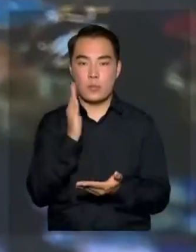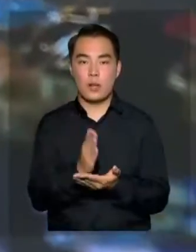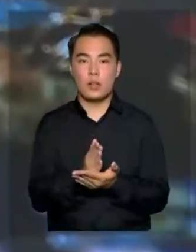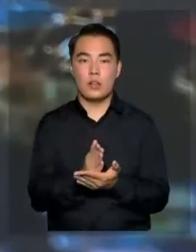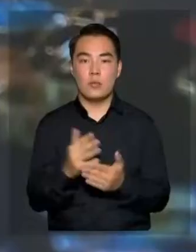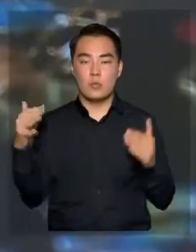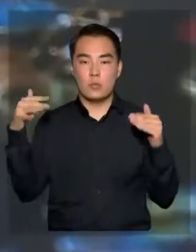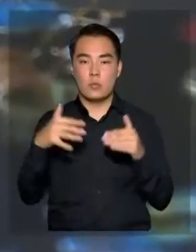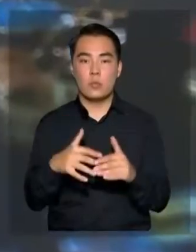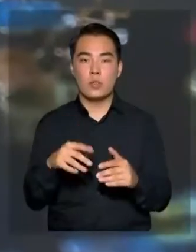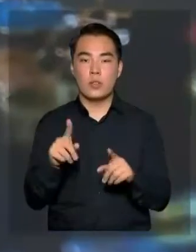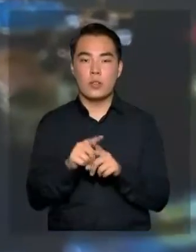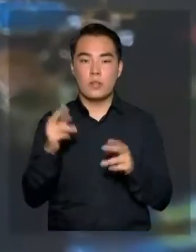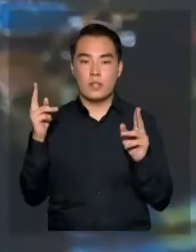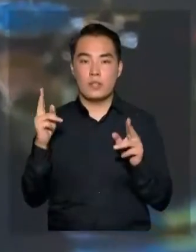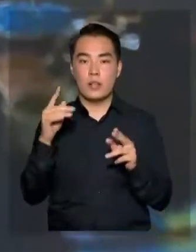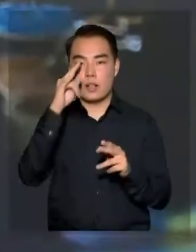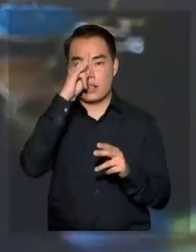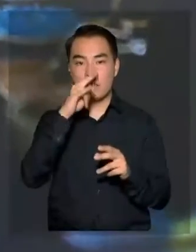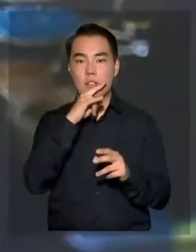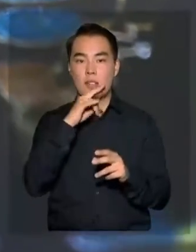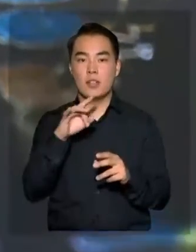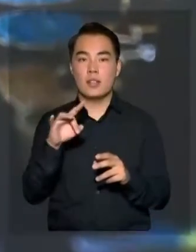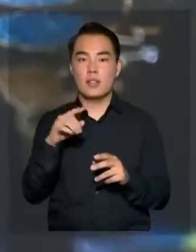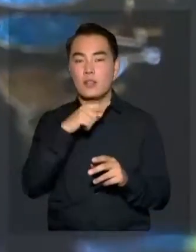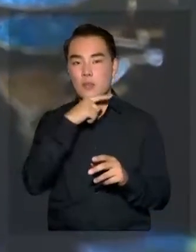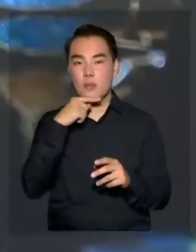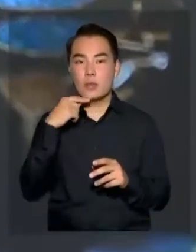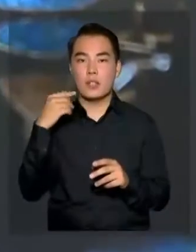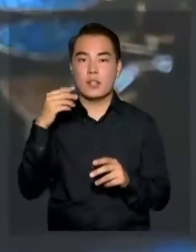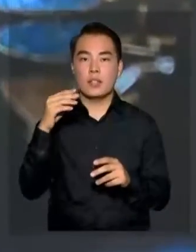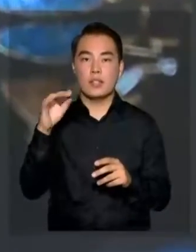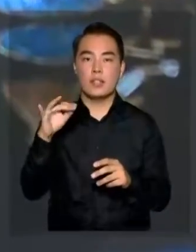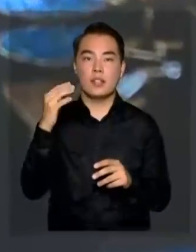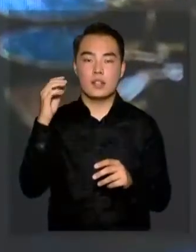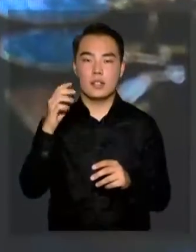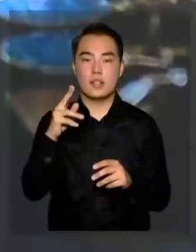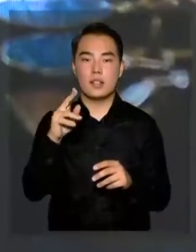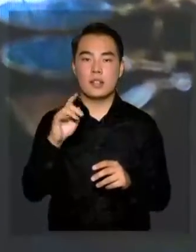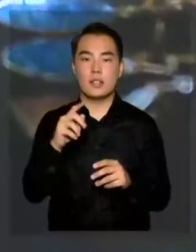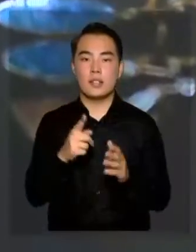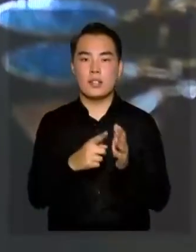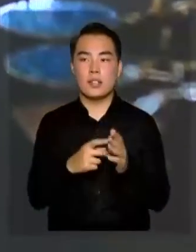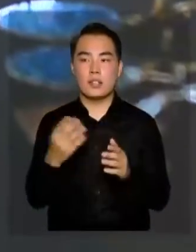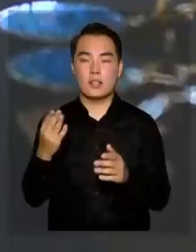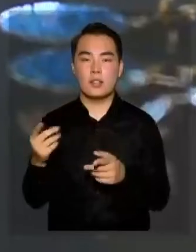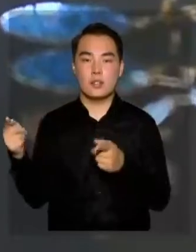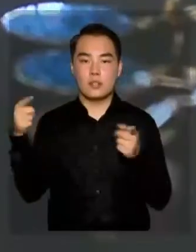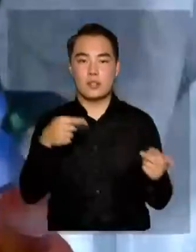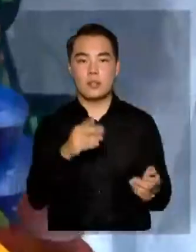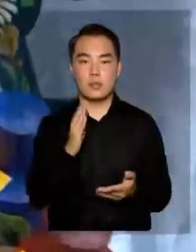қол өнершілері фестивалінде Қазақстан, Ресей, Тәжікстан және Қырғызстаннан өнерлі өкілдер келді.